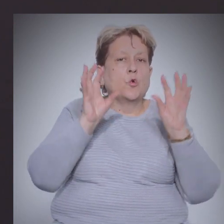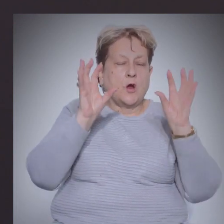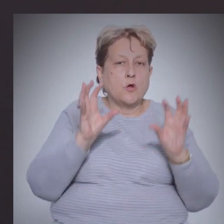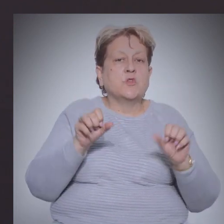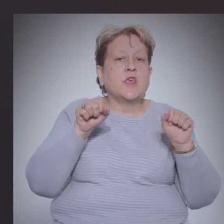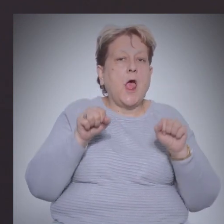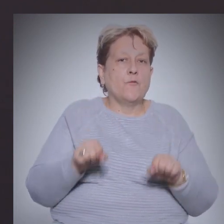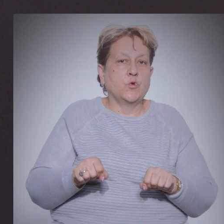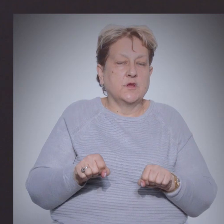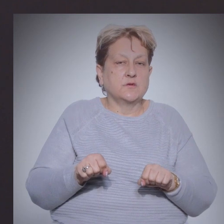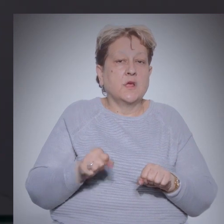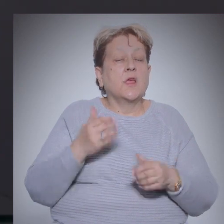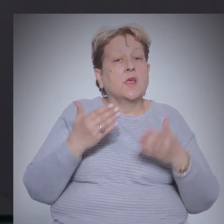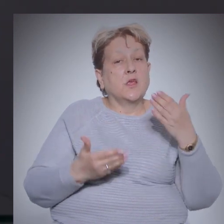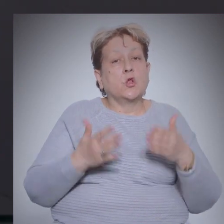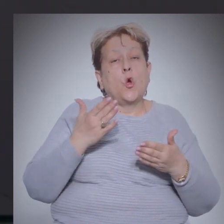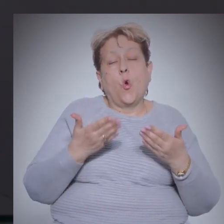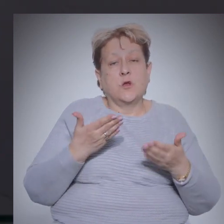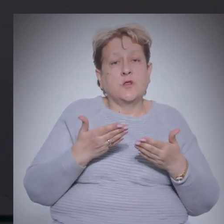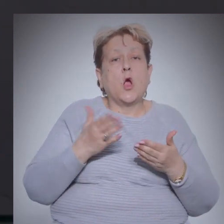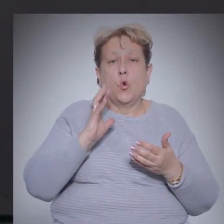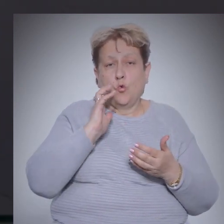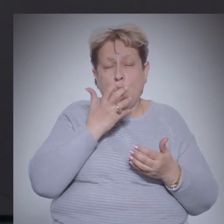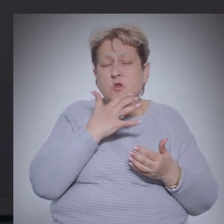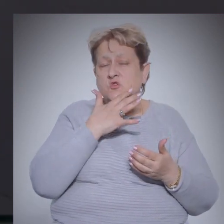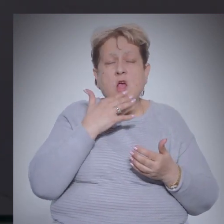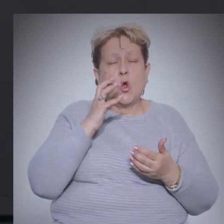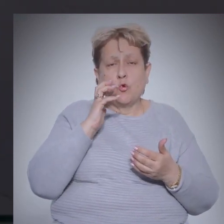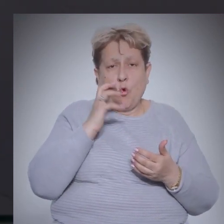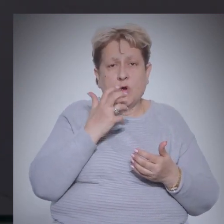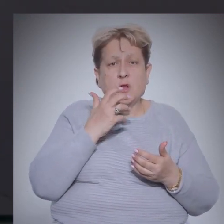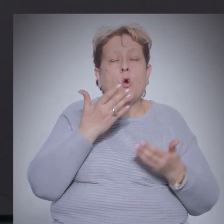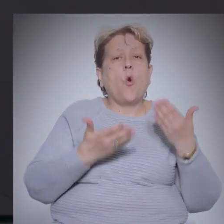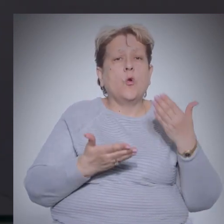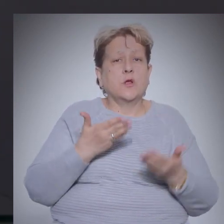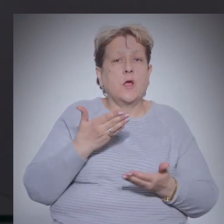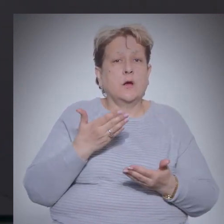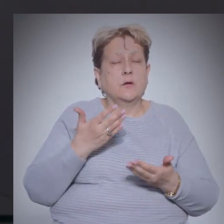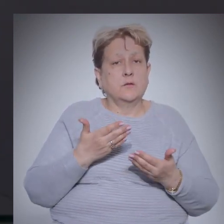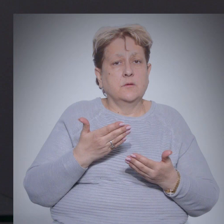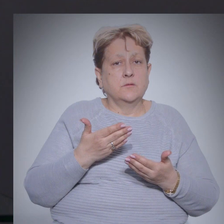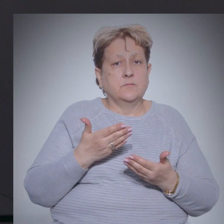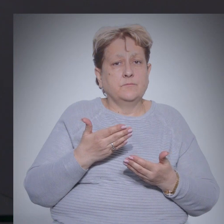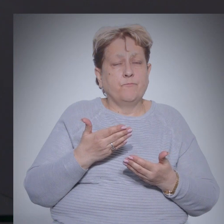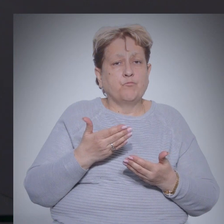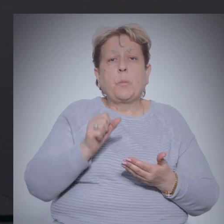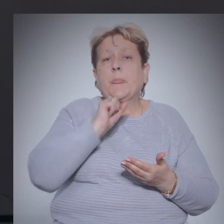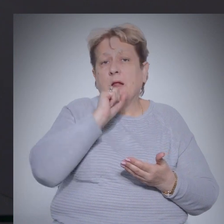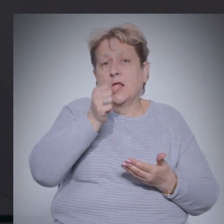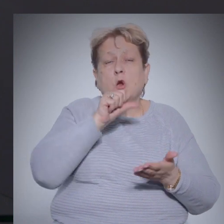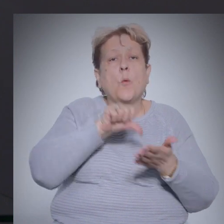պետքա ս Եթե որինակ բերենք կոնքրետ, շատ կոնքրետ որինակ, եթե